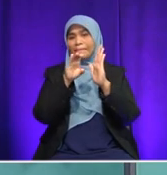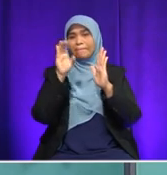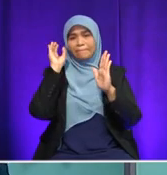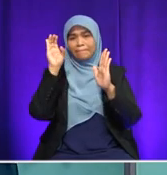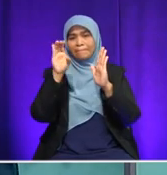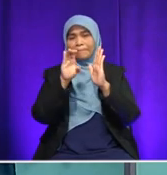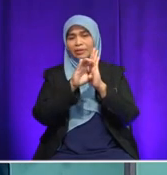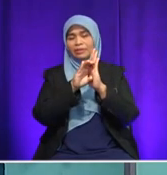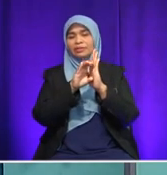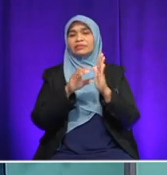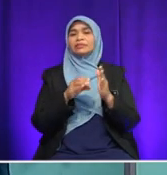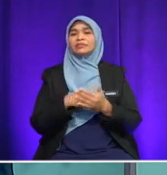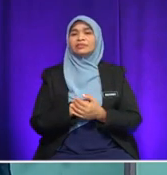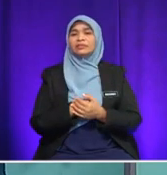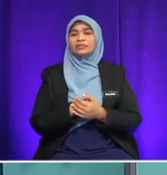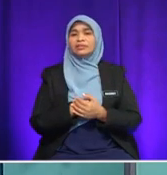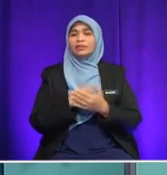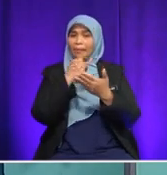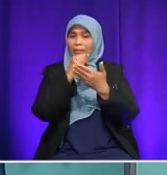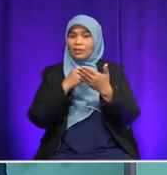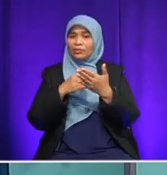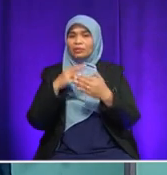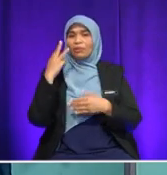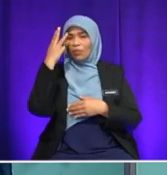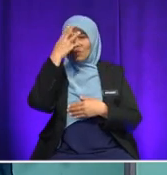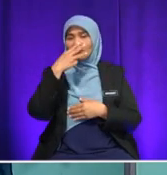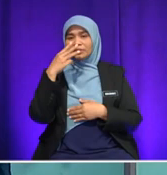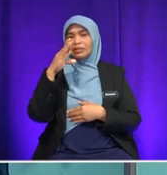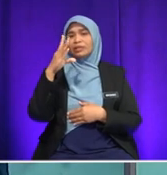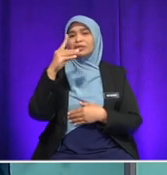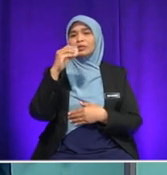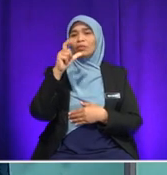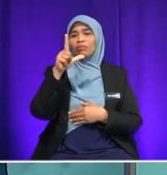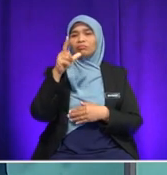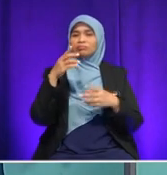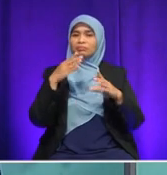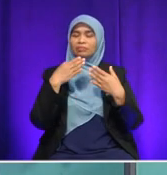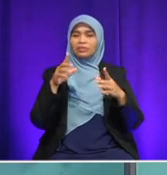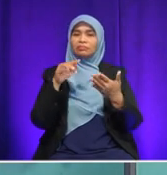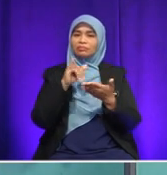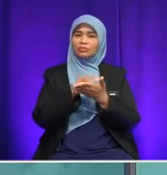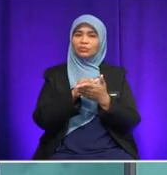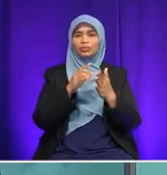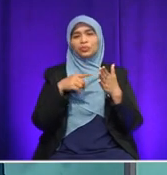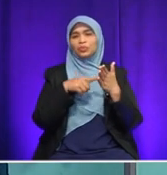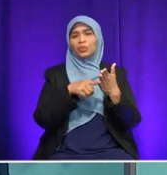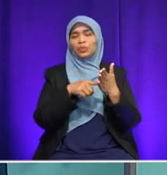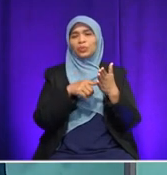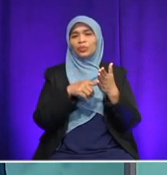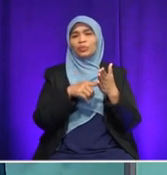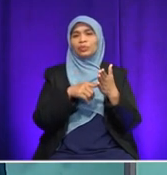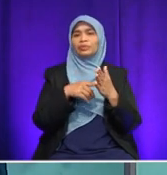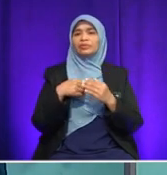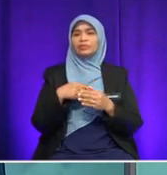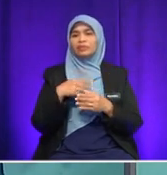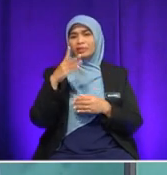sini, okey, dia bermula daripada pelukisan wajah Dol. Okey. Lepas tu pergi pada penampilan Dol. Seterusnya